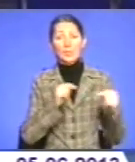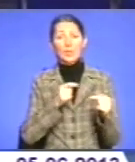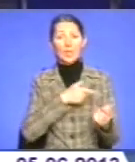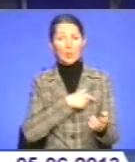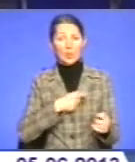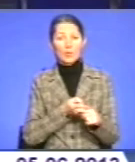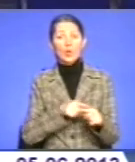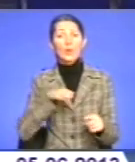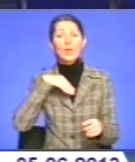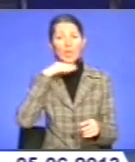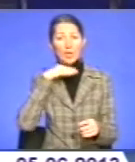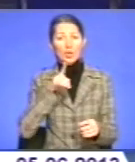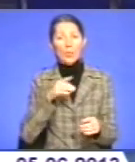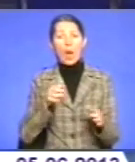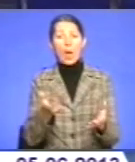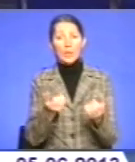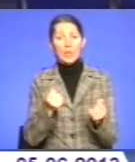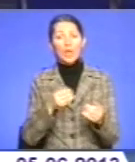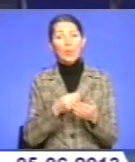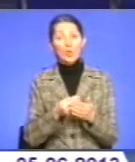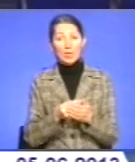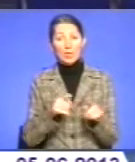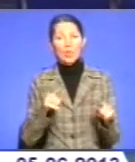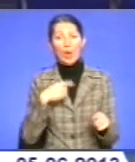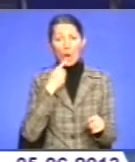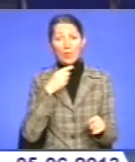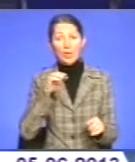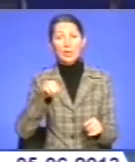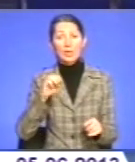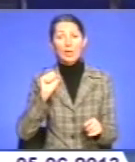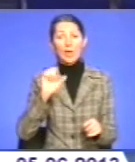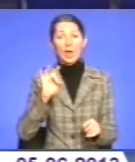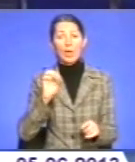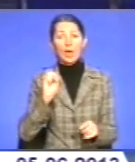ухвалити бюджет, стверджує Сергій Тарашевський в інтерв'ю кореспонденту «Вістей ТТБ».